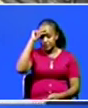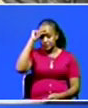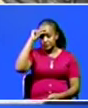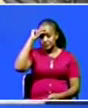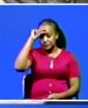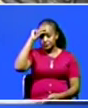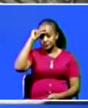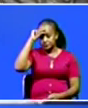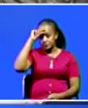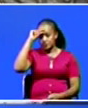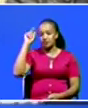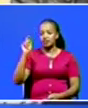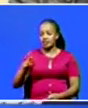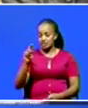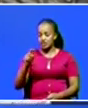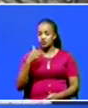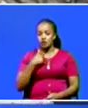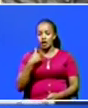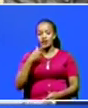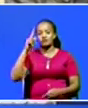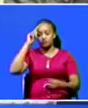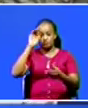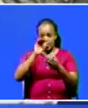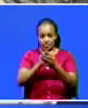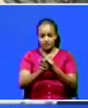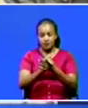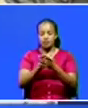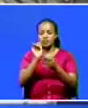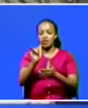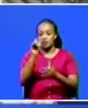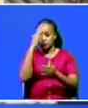wana hali ya kutokuwa na imani na nchi yao. Ndio tukaombea